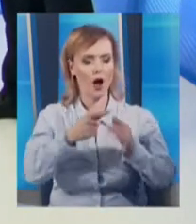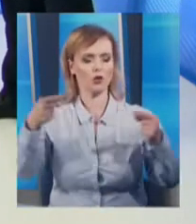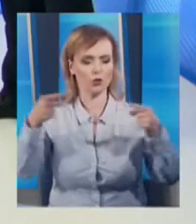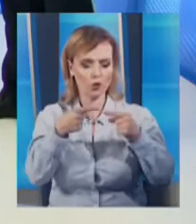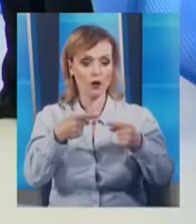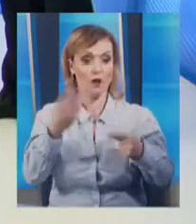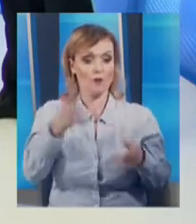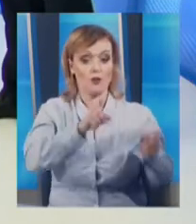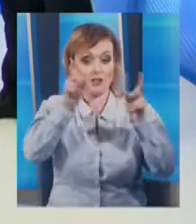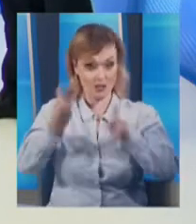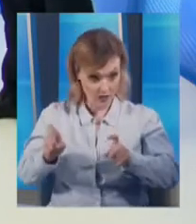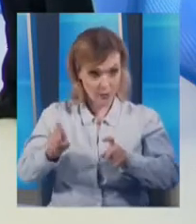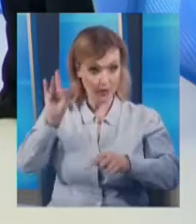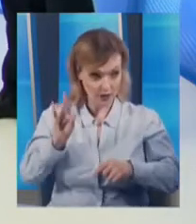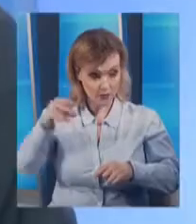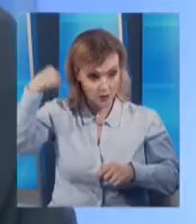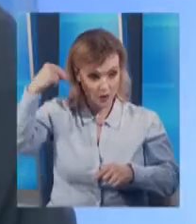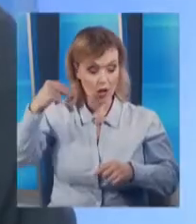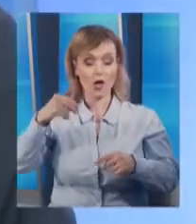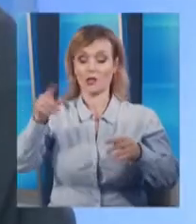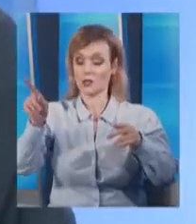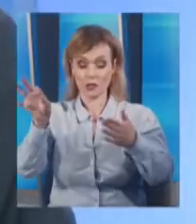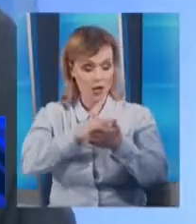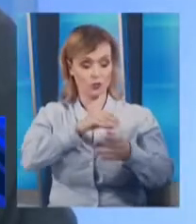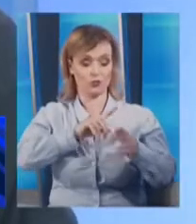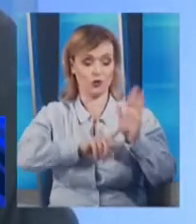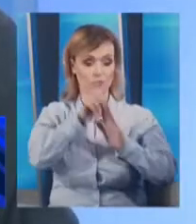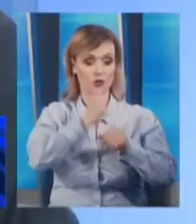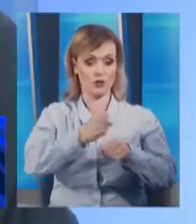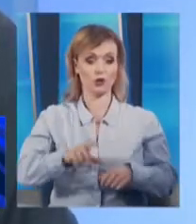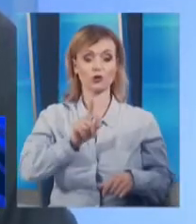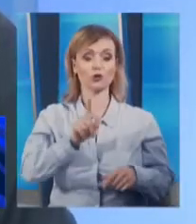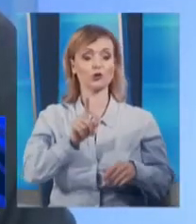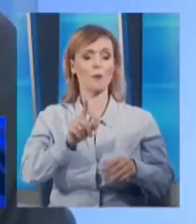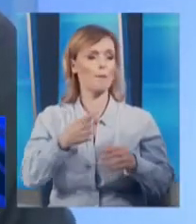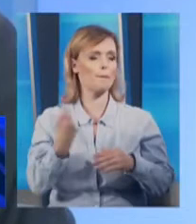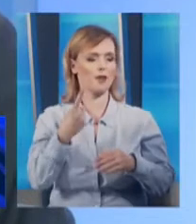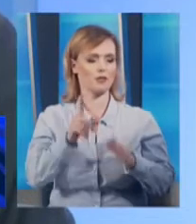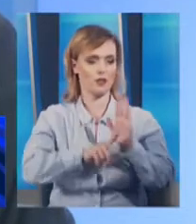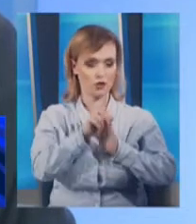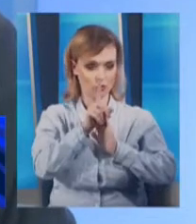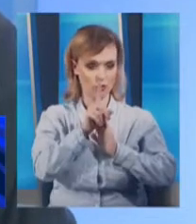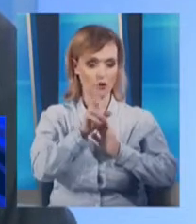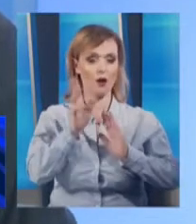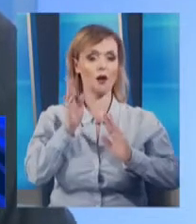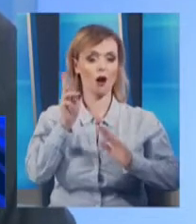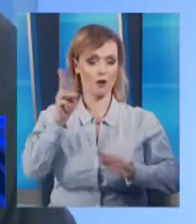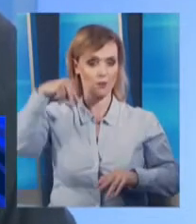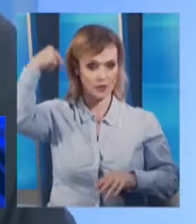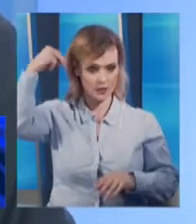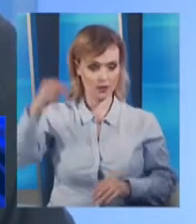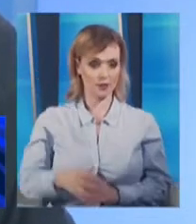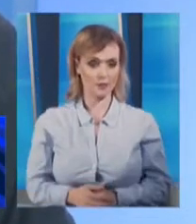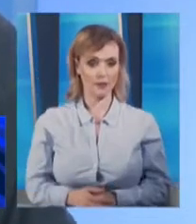ce își propune ca să facă. Vă rog. Deci primul lucru care își propune doamna Sandu în calitate de președinte a Republicii